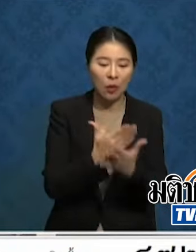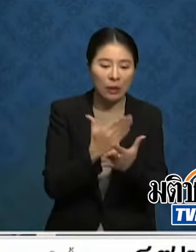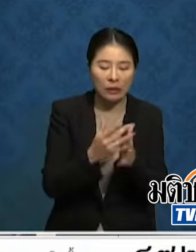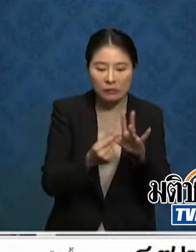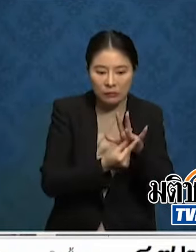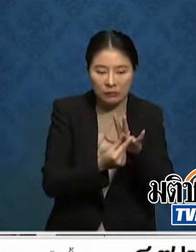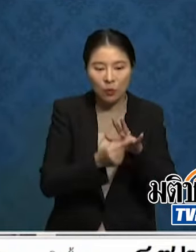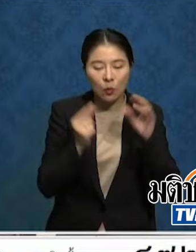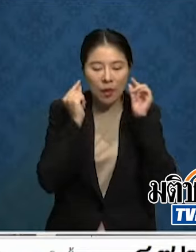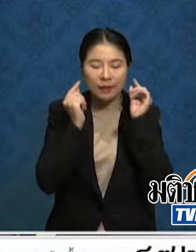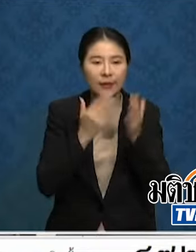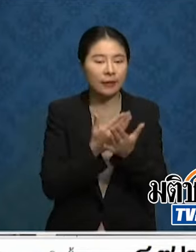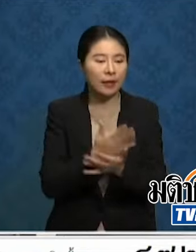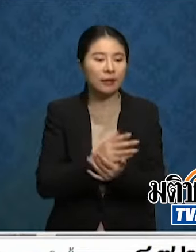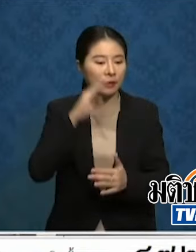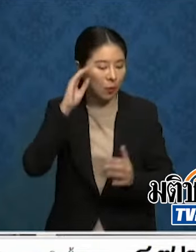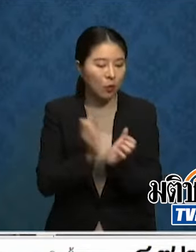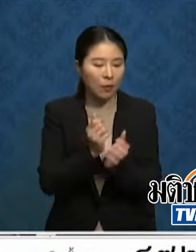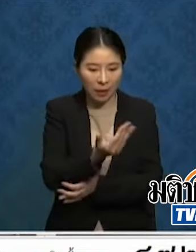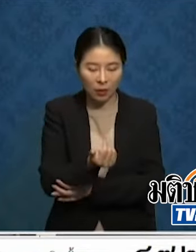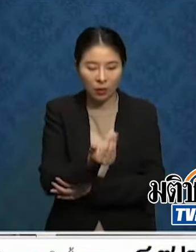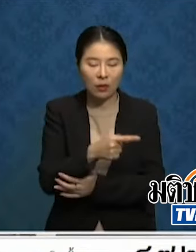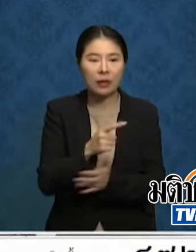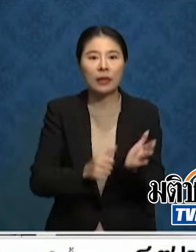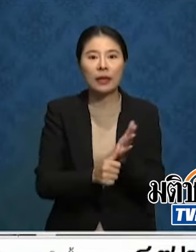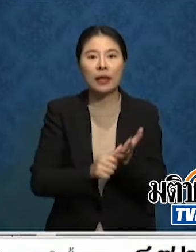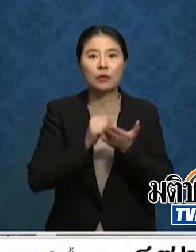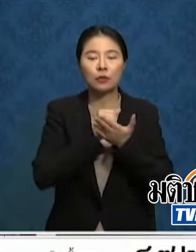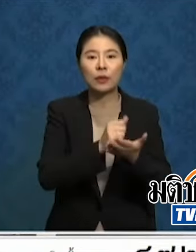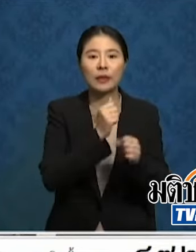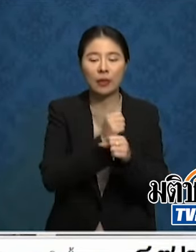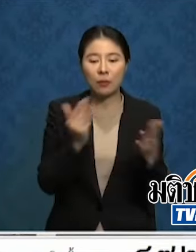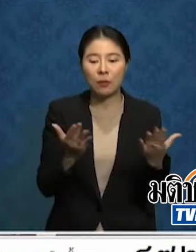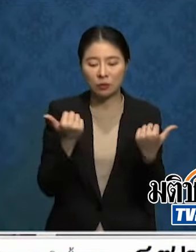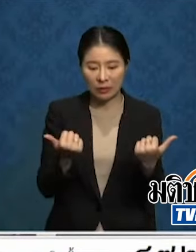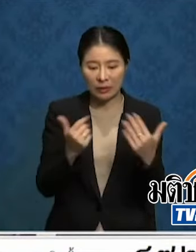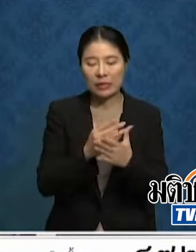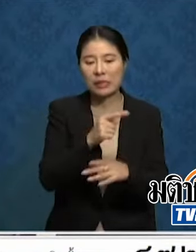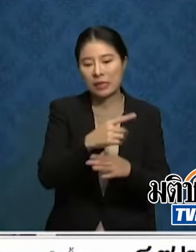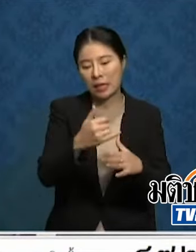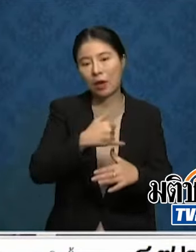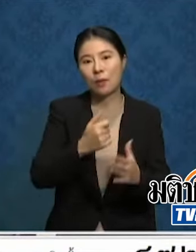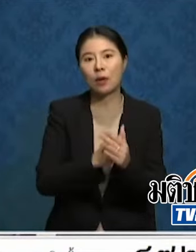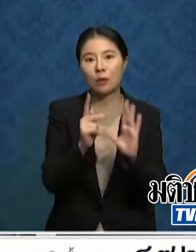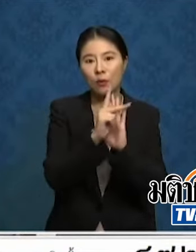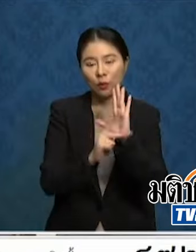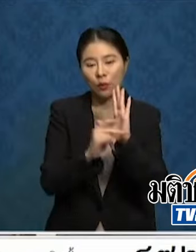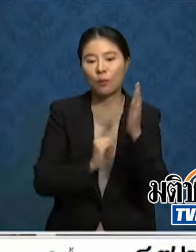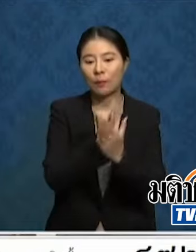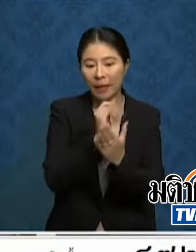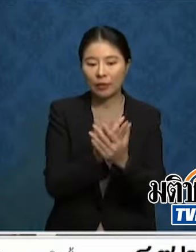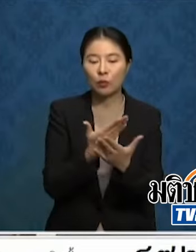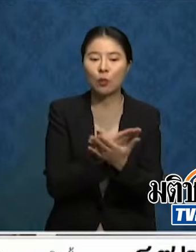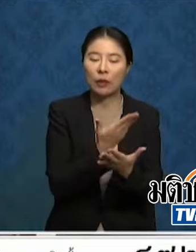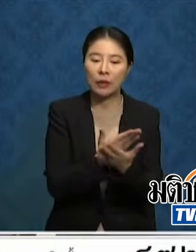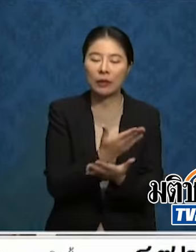จะเข้ามาบังคับใช้กฎหมายด้วยค่ะเพราะว่าอยากให้จัดเก็บภาษีของเขานะคะให้ได้เต็มเม็ดเต็มหน่วยให้คุ้มค่ากับที่เขามาใช้ทรัพยากรบ้านเราไม่ใ